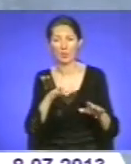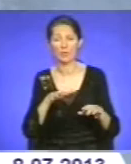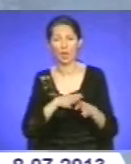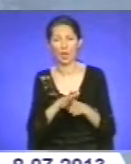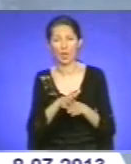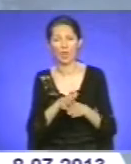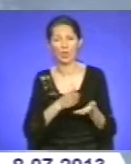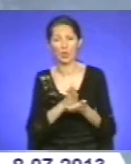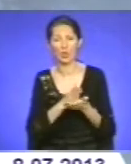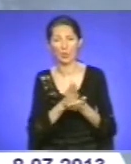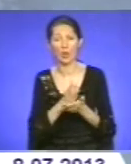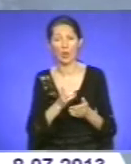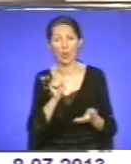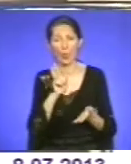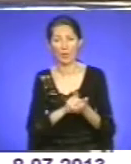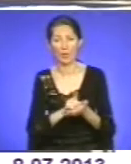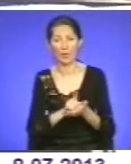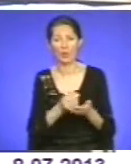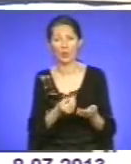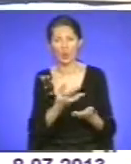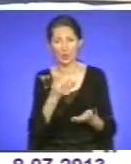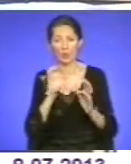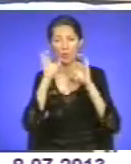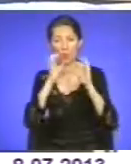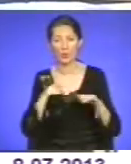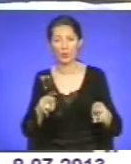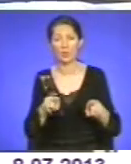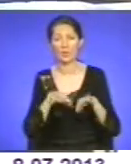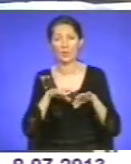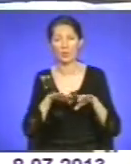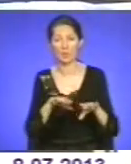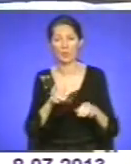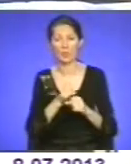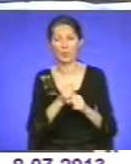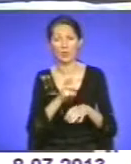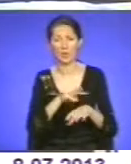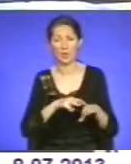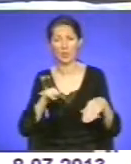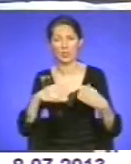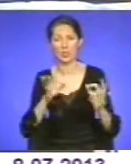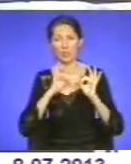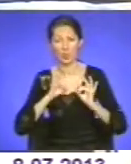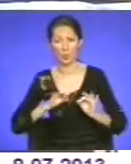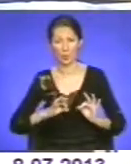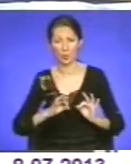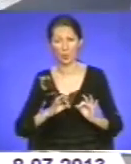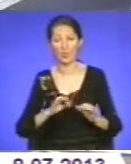та правомірності дій працівників міліції дасть прокуратура району. Загалом в Україні цього року з вини водіїв, які на підпитку сіли за